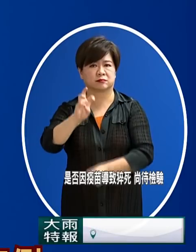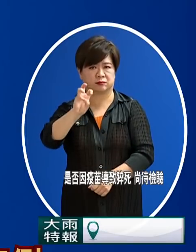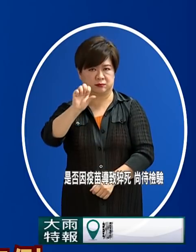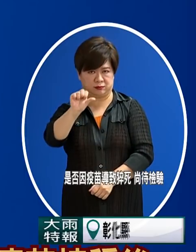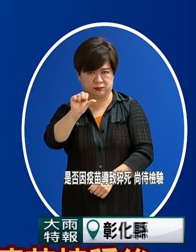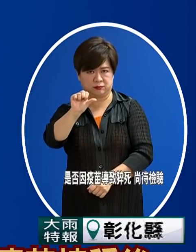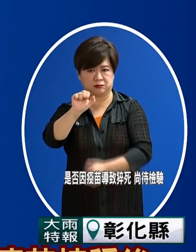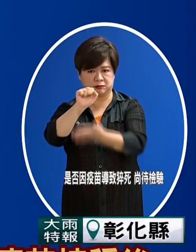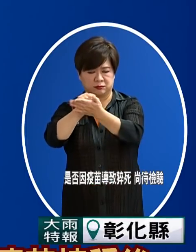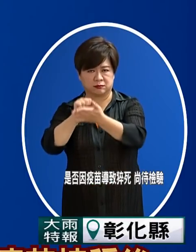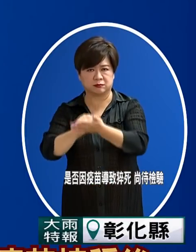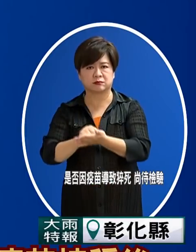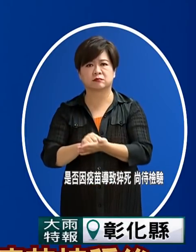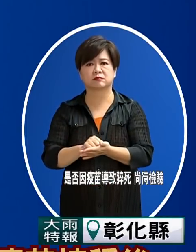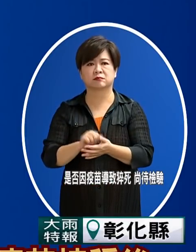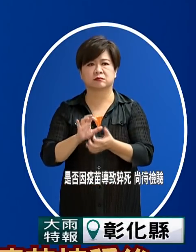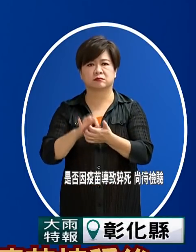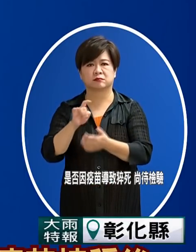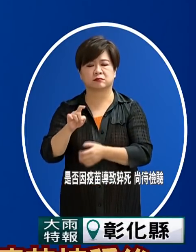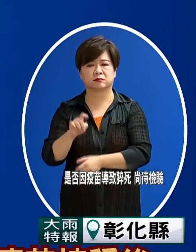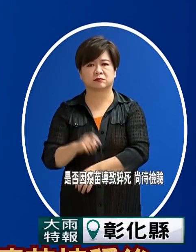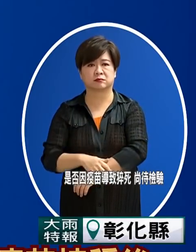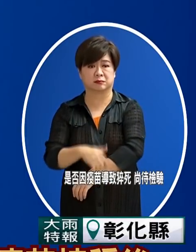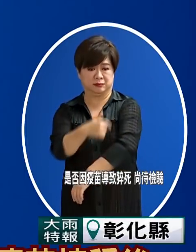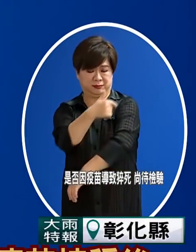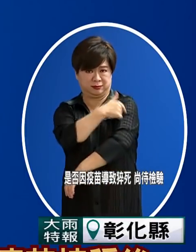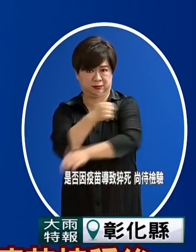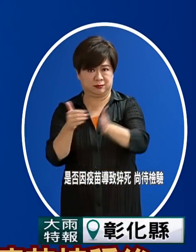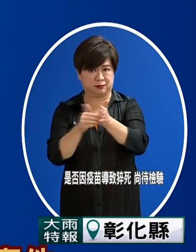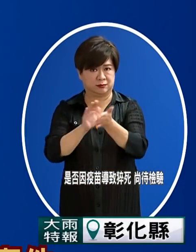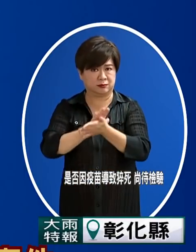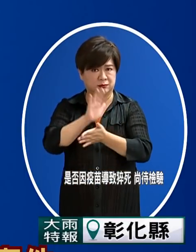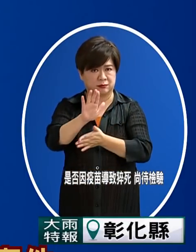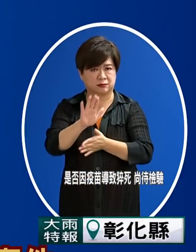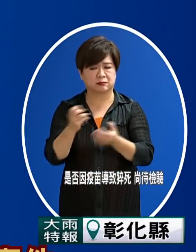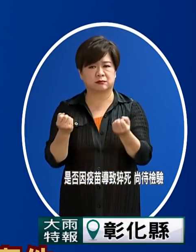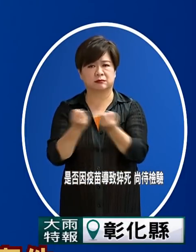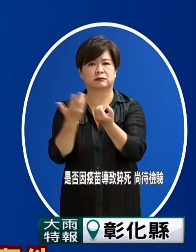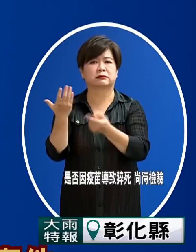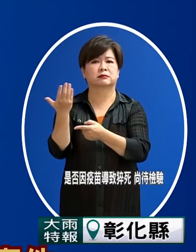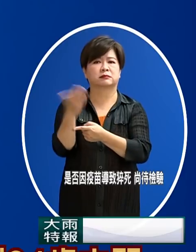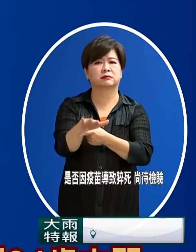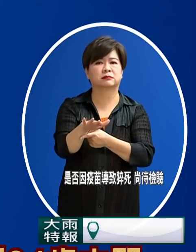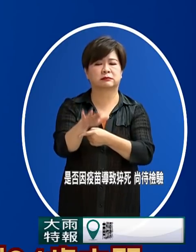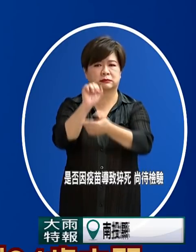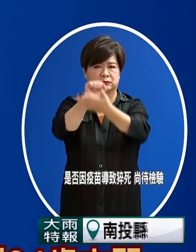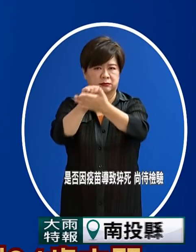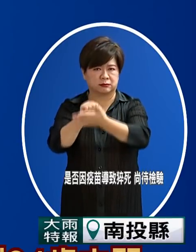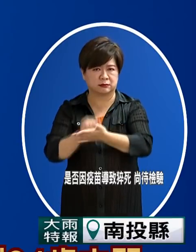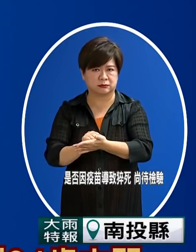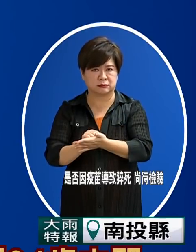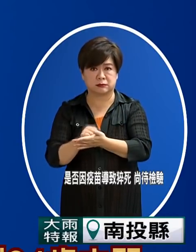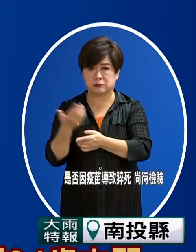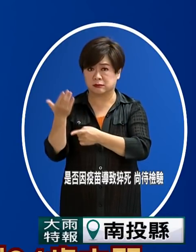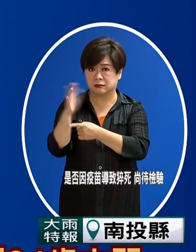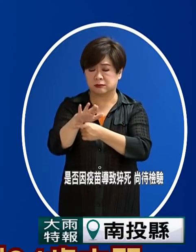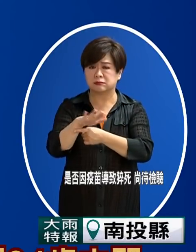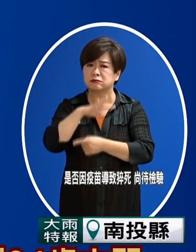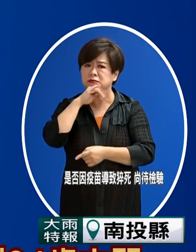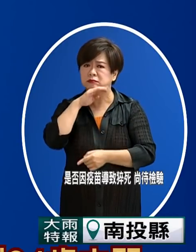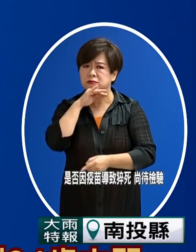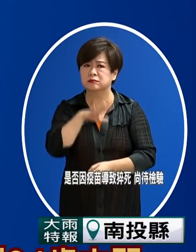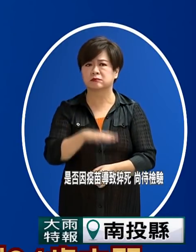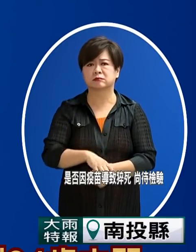35例，16女19男，在 COVID-19 疫苗接种后，那发生死亡的不良事件。那死亡的年龄